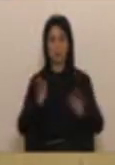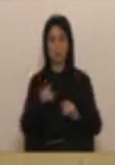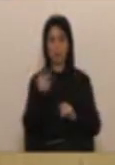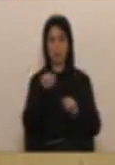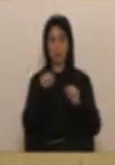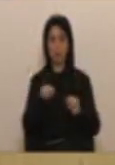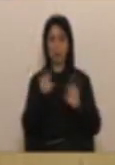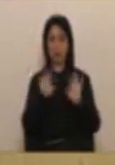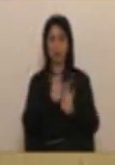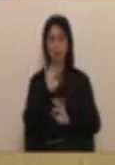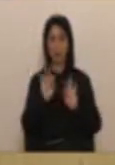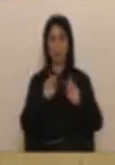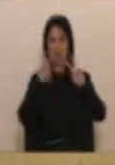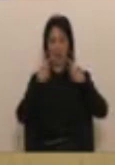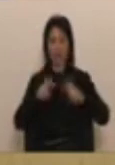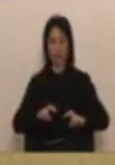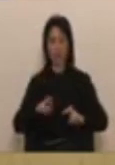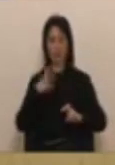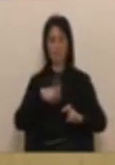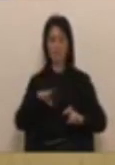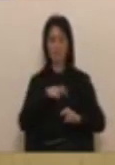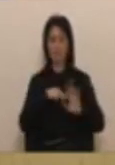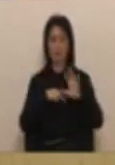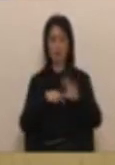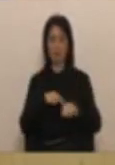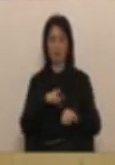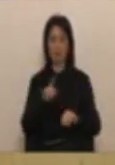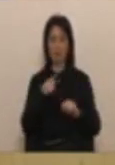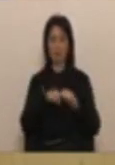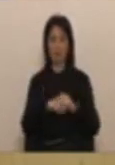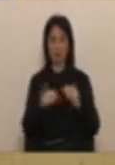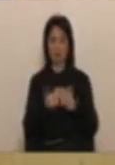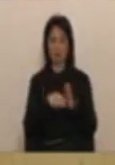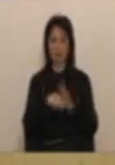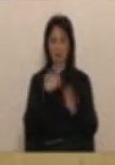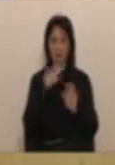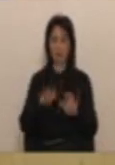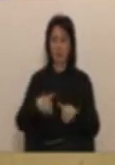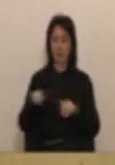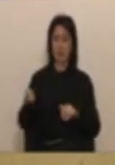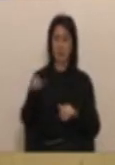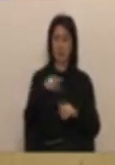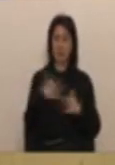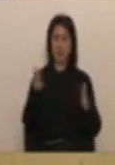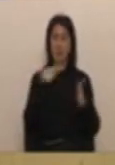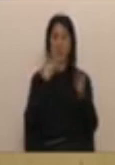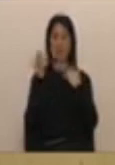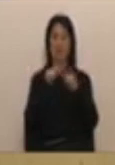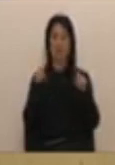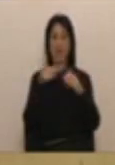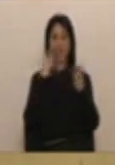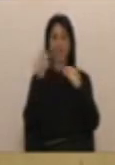აღნიშნული კანონპროექტის განხილვა საქართველოს პარლამენტში, რადგან ახლადარჩეულ საკრებულოებმა ღია კენჭისყრით